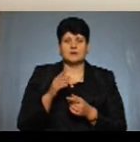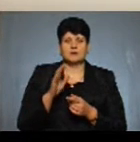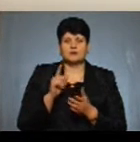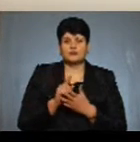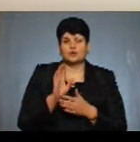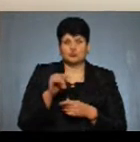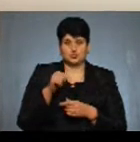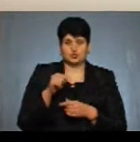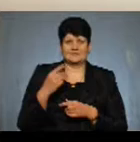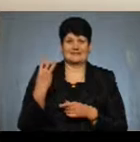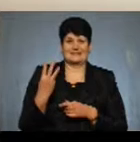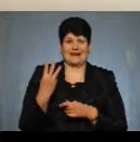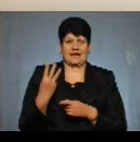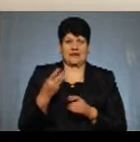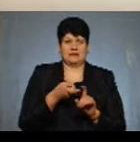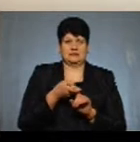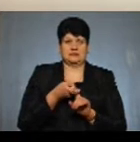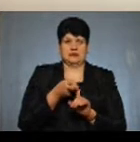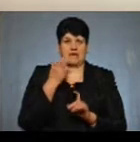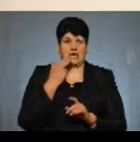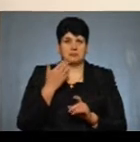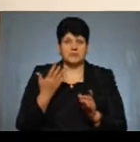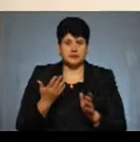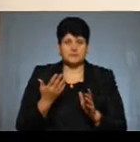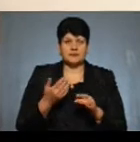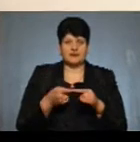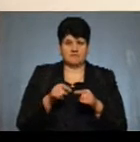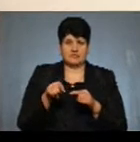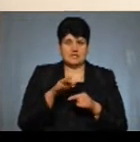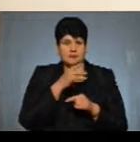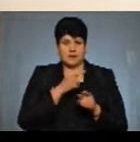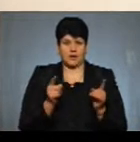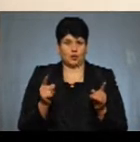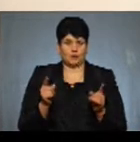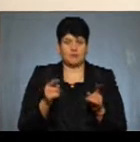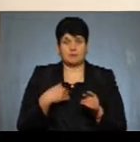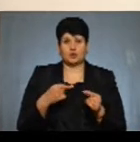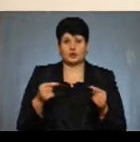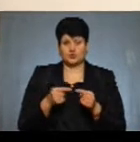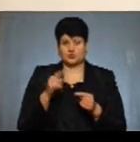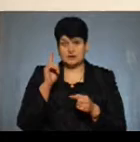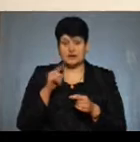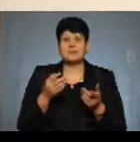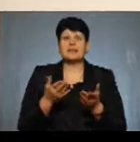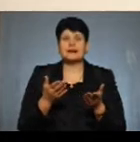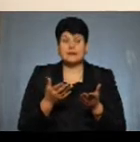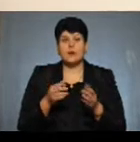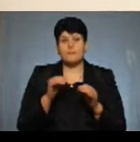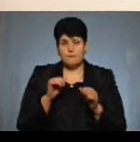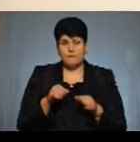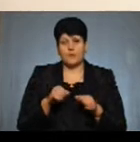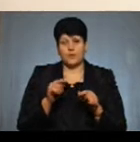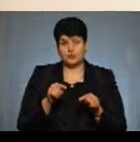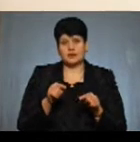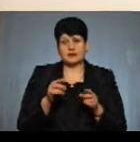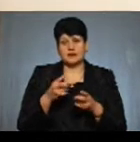циркулювати три віруси грипу в цей підсезон. І якщо ми чітко знаємо, який збудник, ну тоді